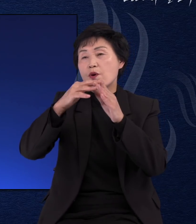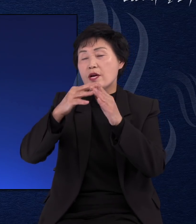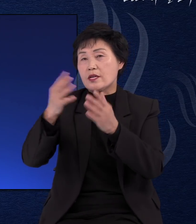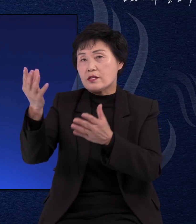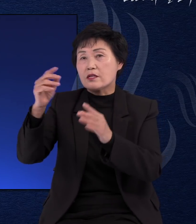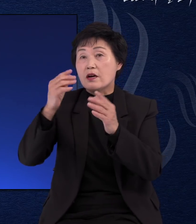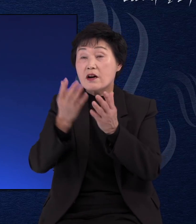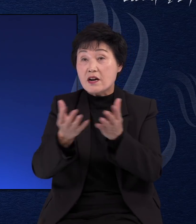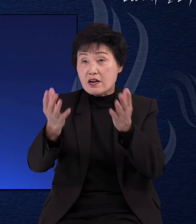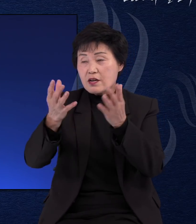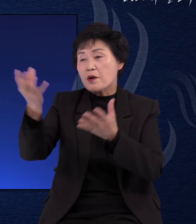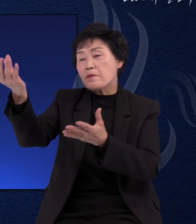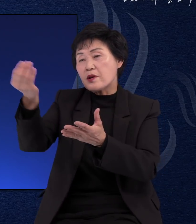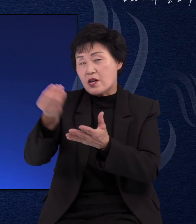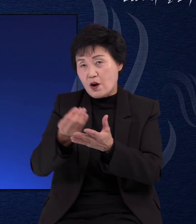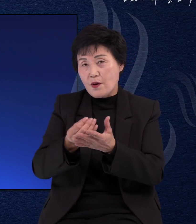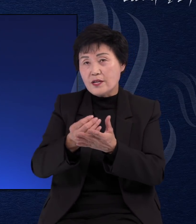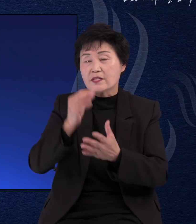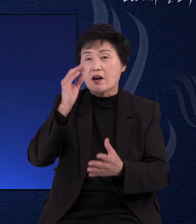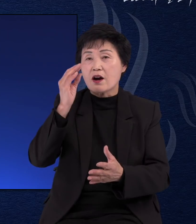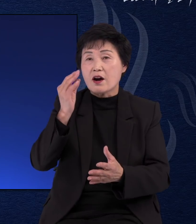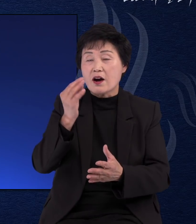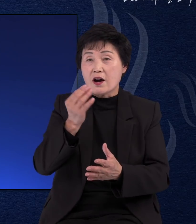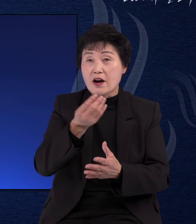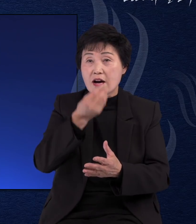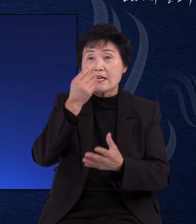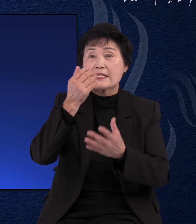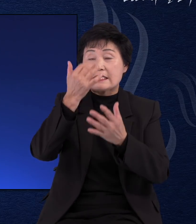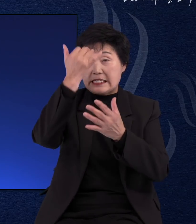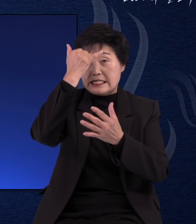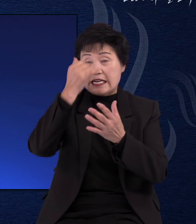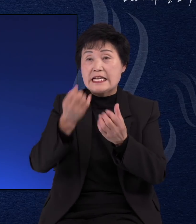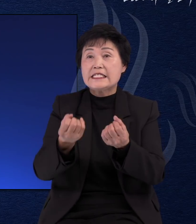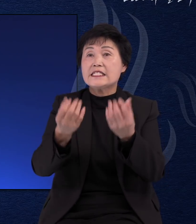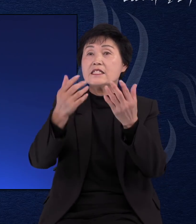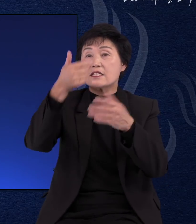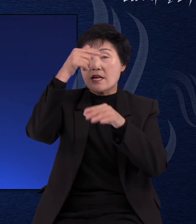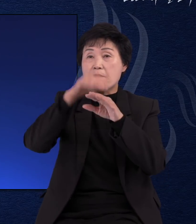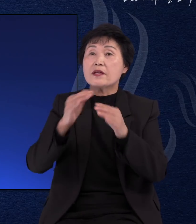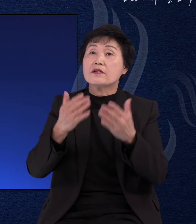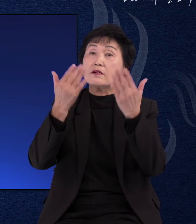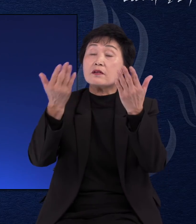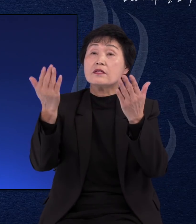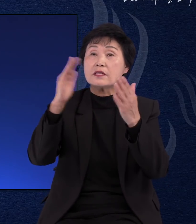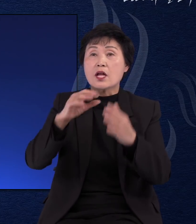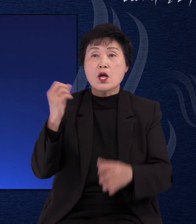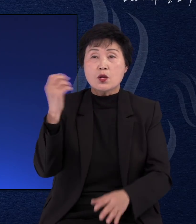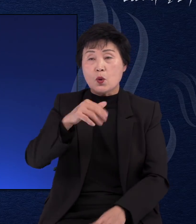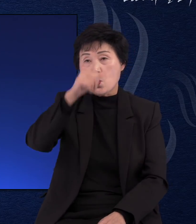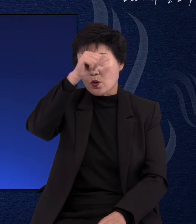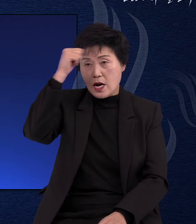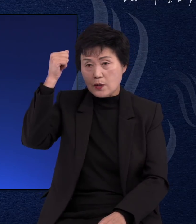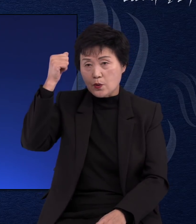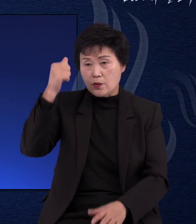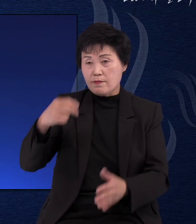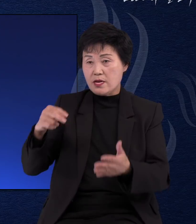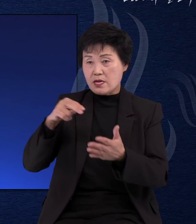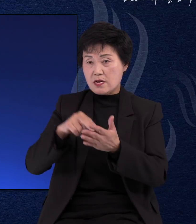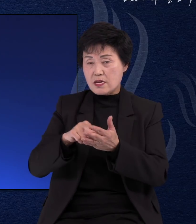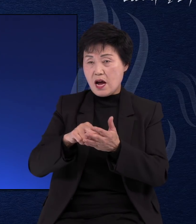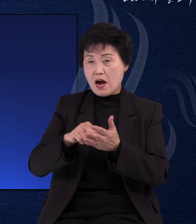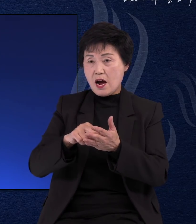하게 되었습니다. 성찬식을 또 똑같은 시간에 하려고 하는데 장로님께서 일어나 또 강대상 위로